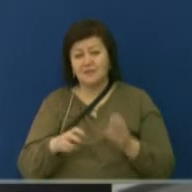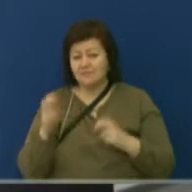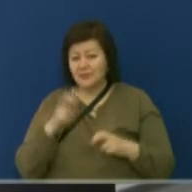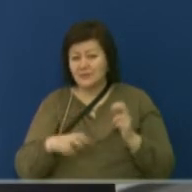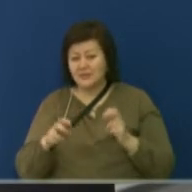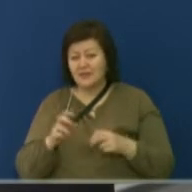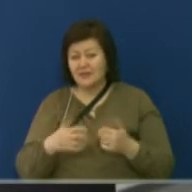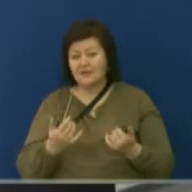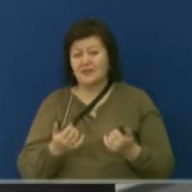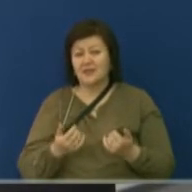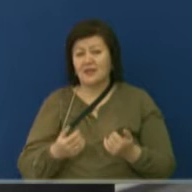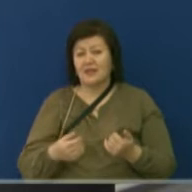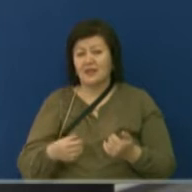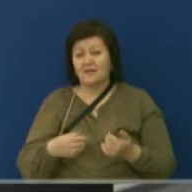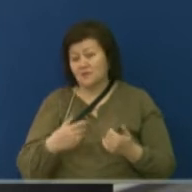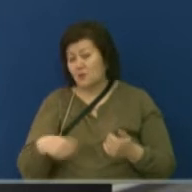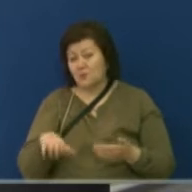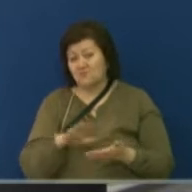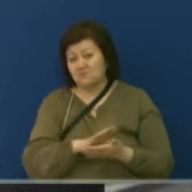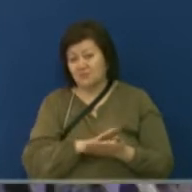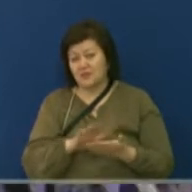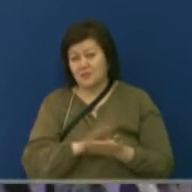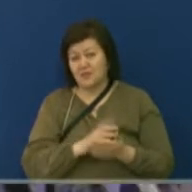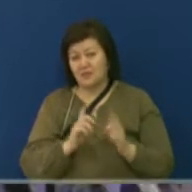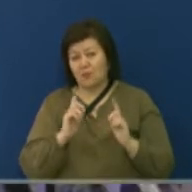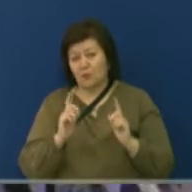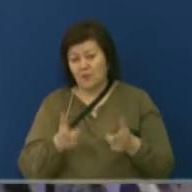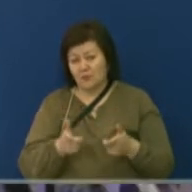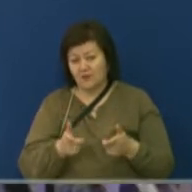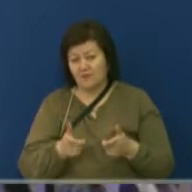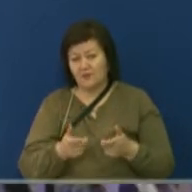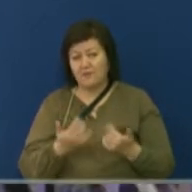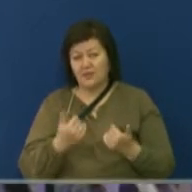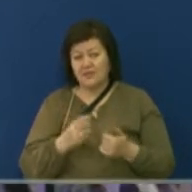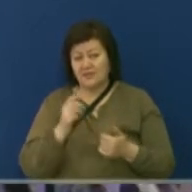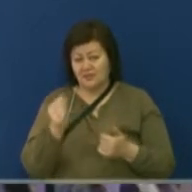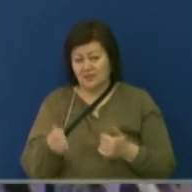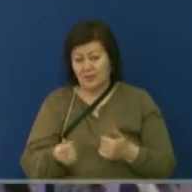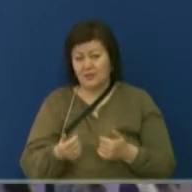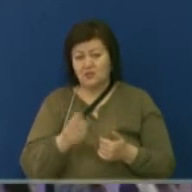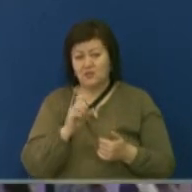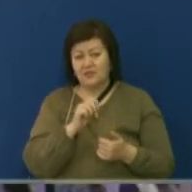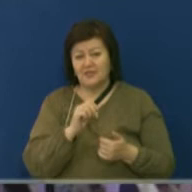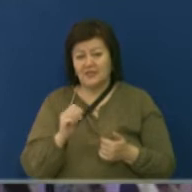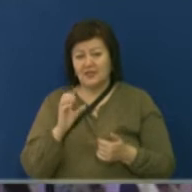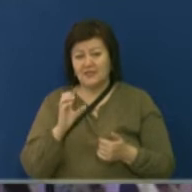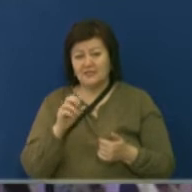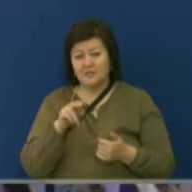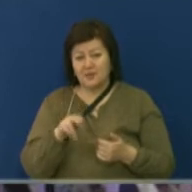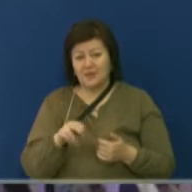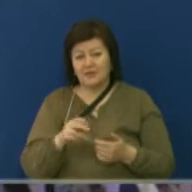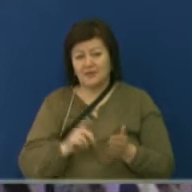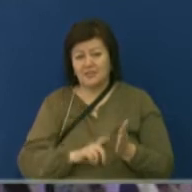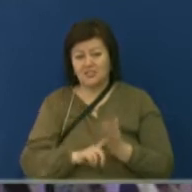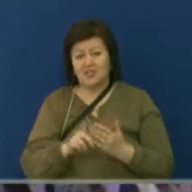есть все это я прошла совершенно бесплатно по направлениям. Я сейчас оплачиваю ЕСП с